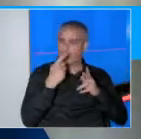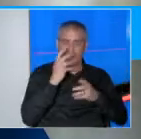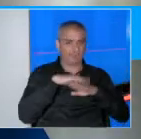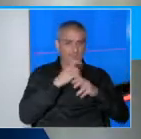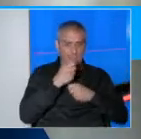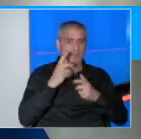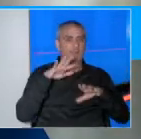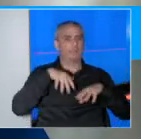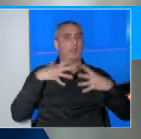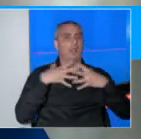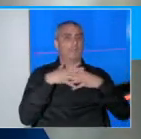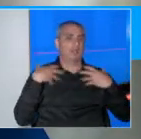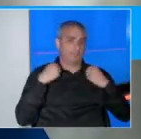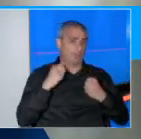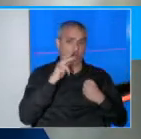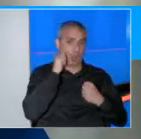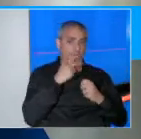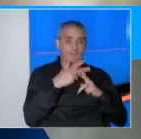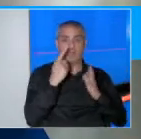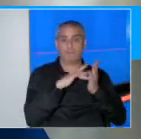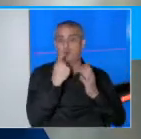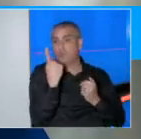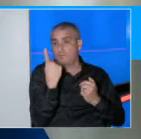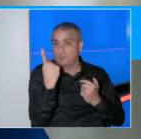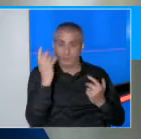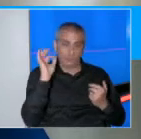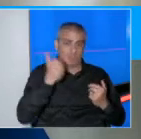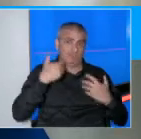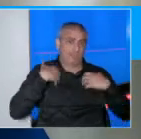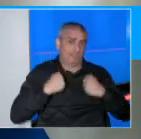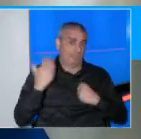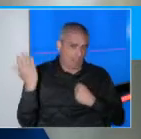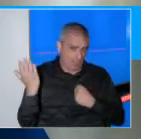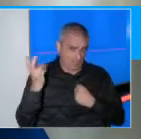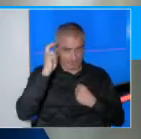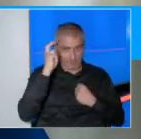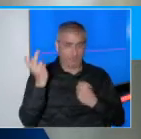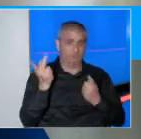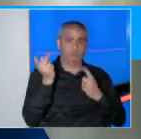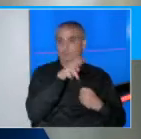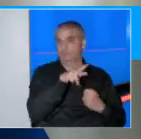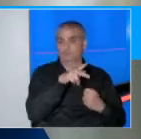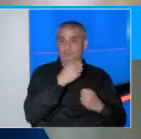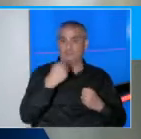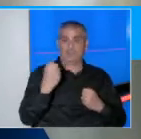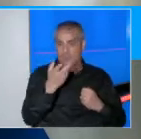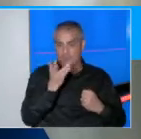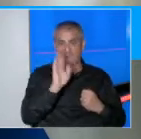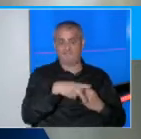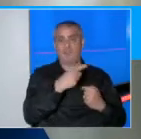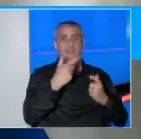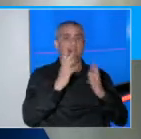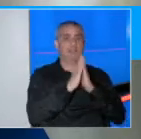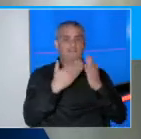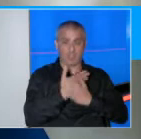מקום בקבינט, שכרגע לכחול לבן יש רק מקום אחד, שהוא של שר הביטחון בני גנץ, לעומת ימינה ותקווה